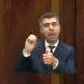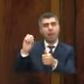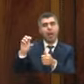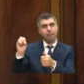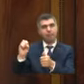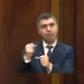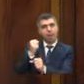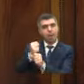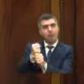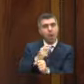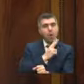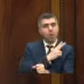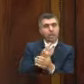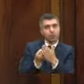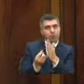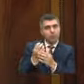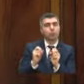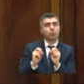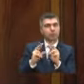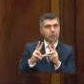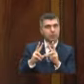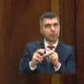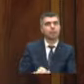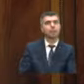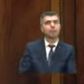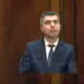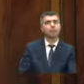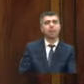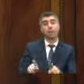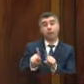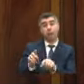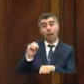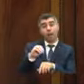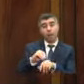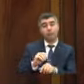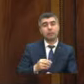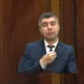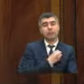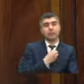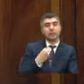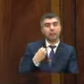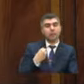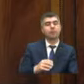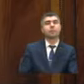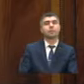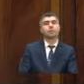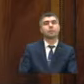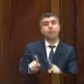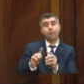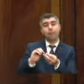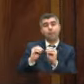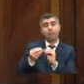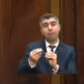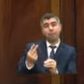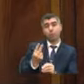عنده نتائج إيجابية. ولهذا فيما يتعلق بالصحة سيد رئيس الحكومة هناك مشكلين لبغينا